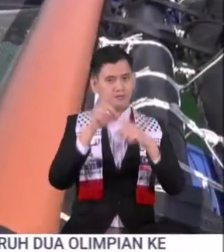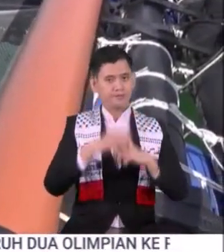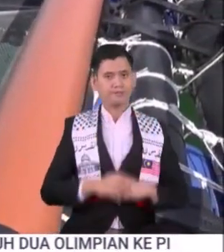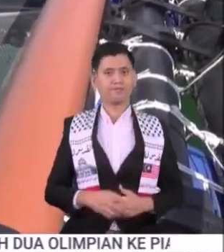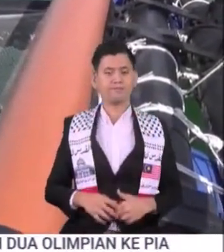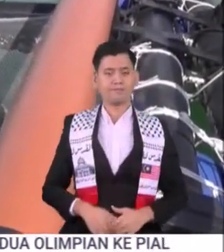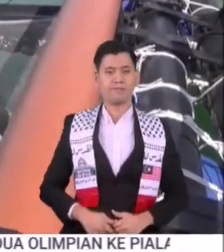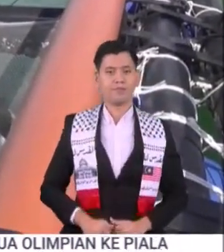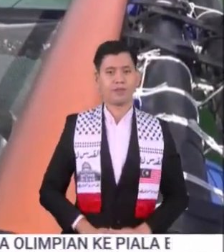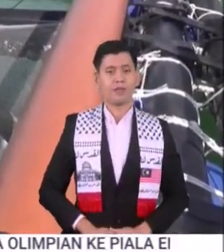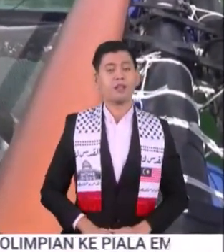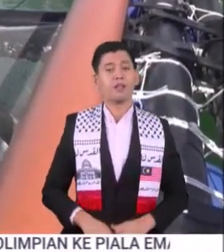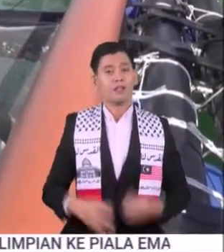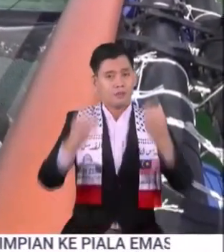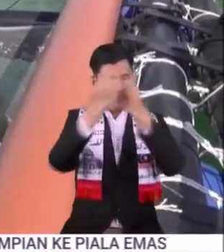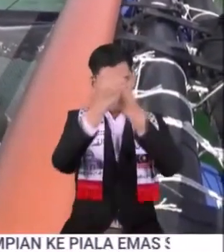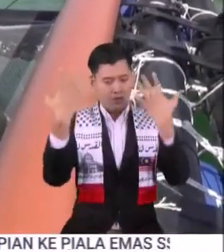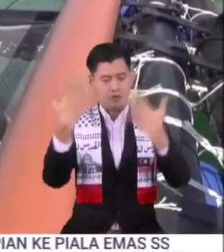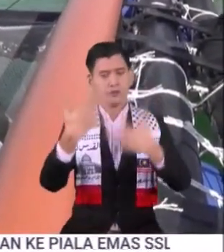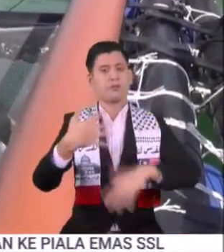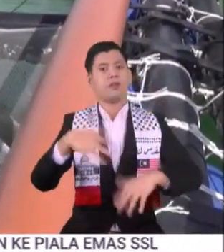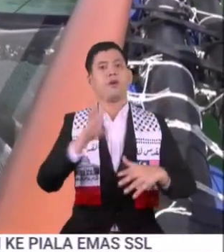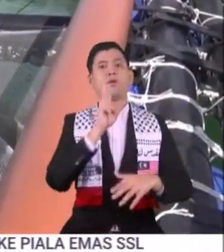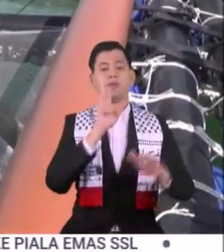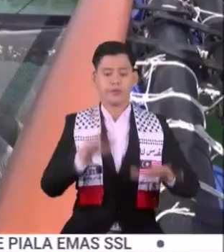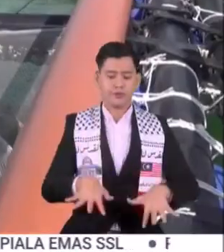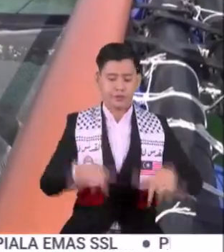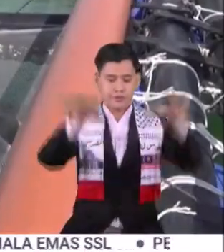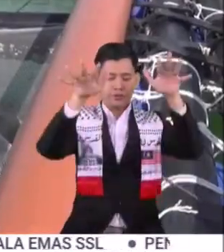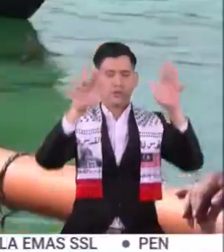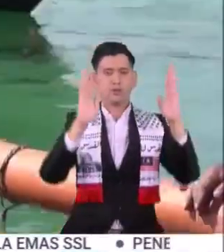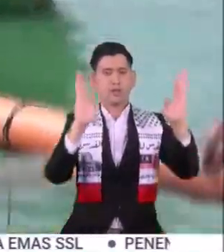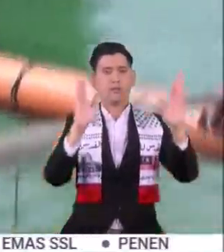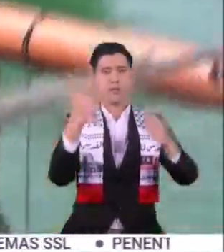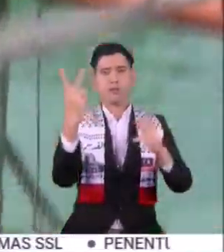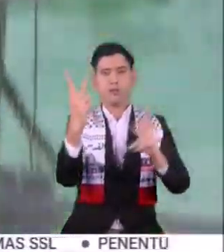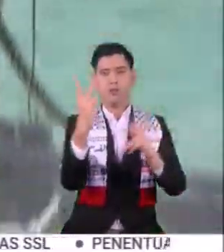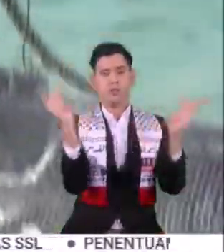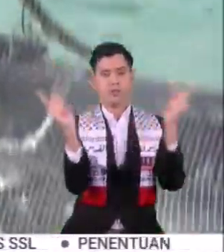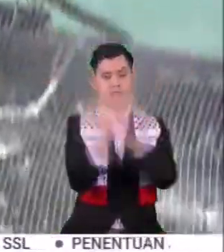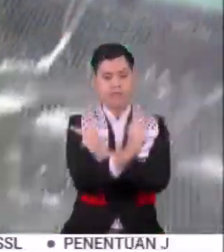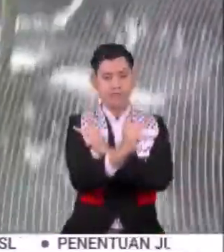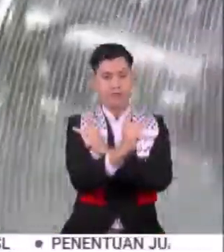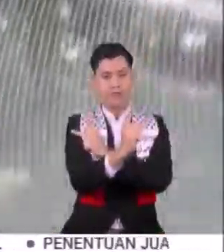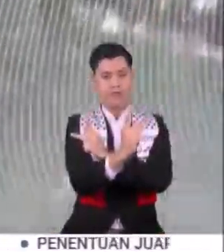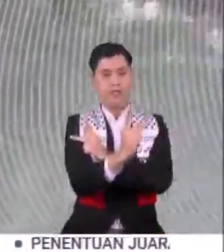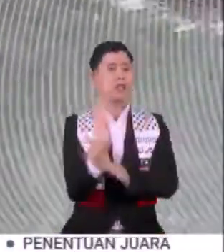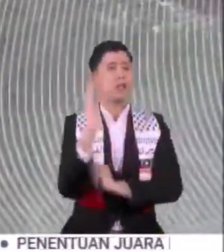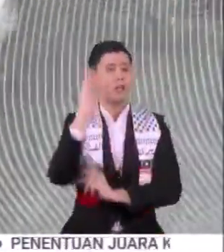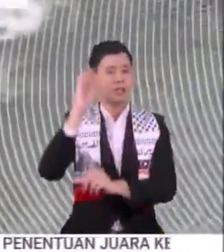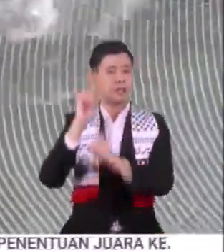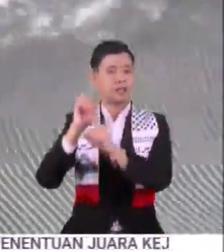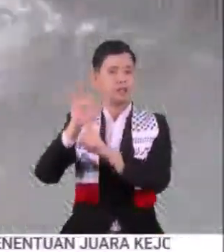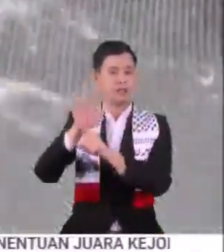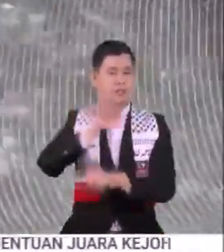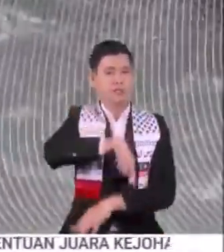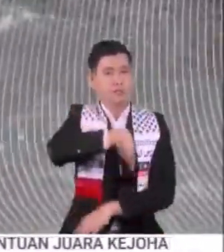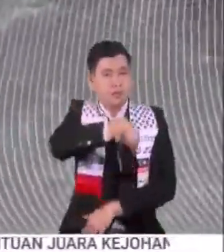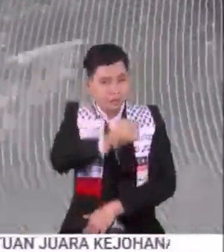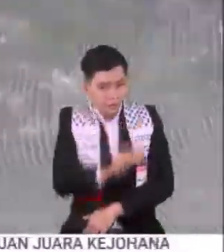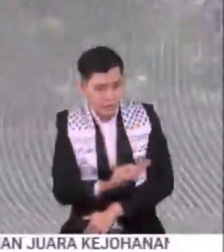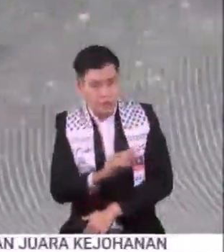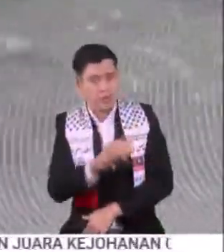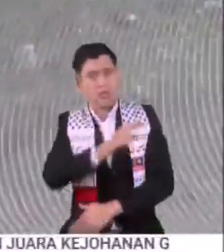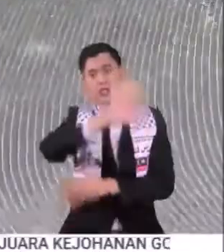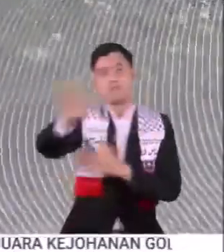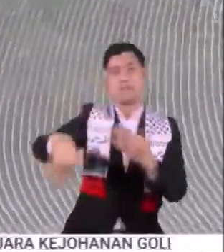segera menurut beliau bencana banjir yang berlaku dalam tempoh dua kali sepanjang tahun lalu itu mengakibatkan kerugian kasar